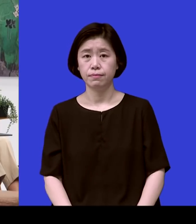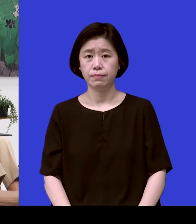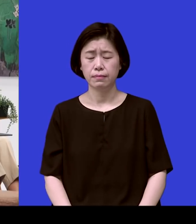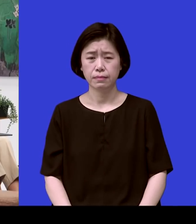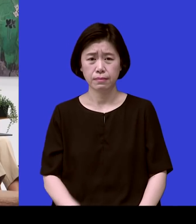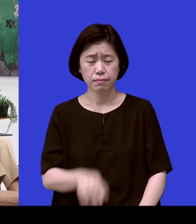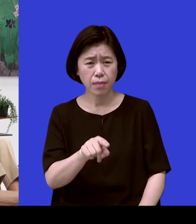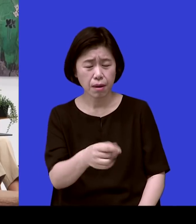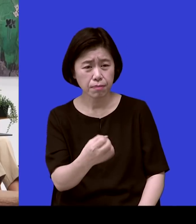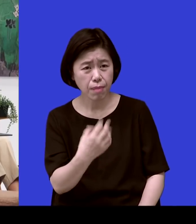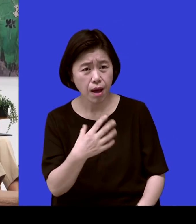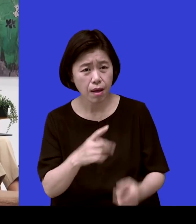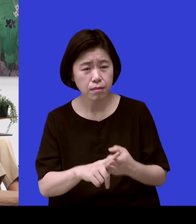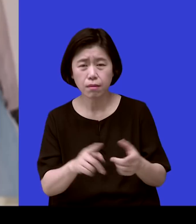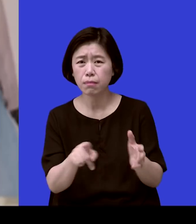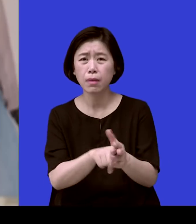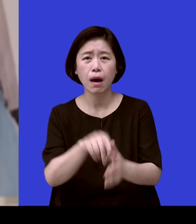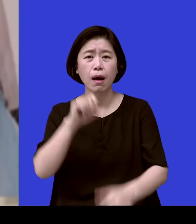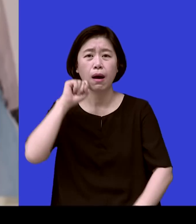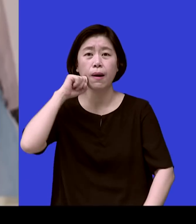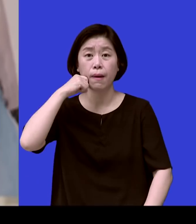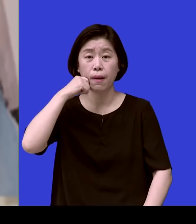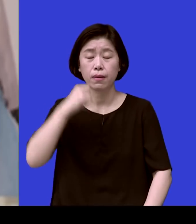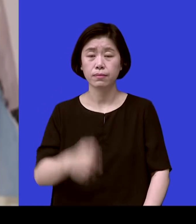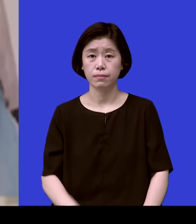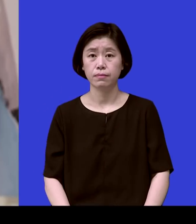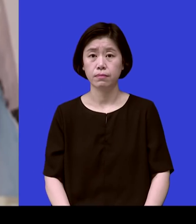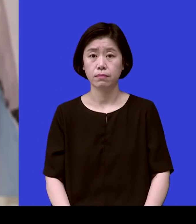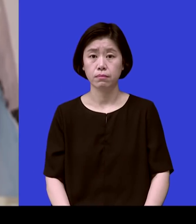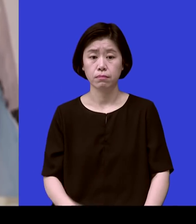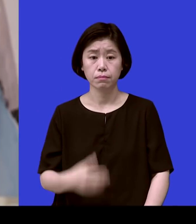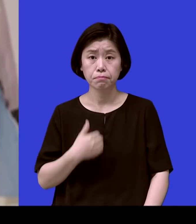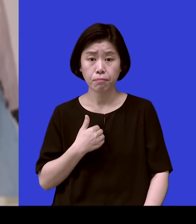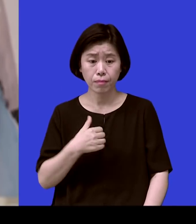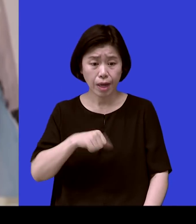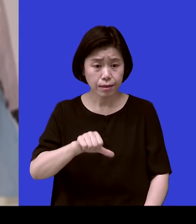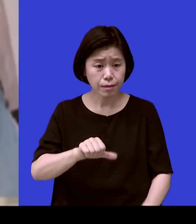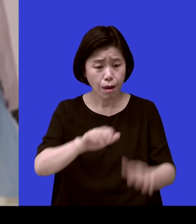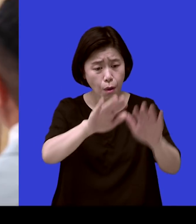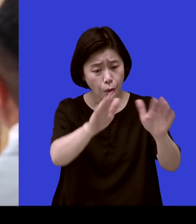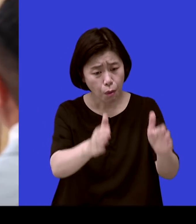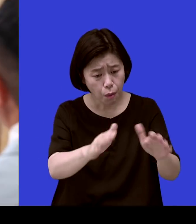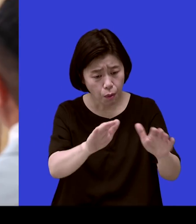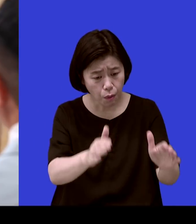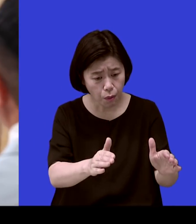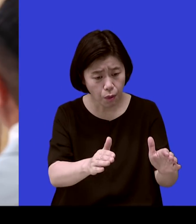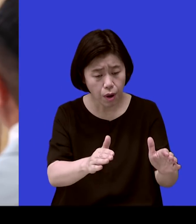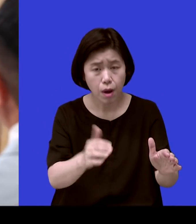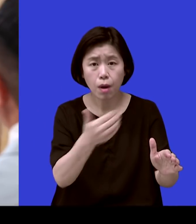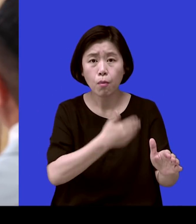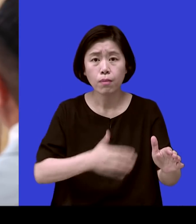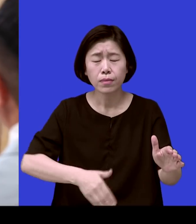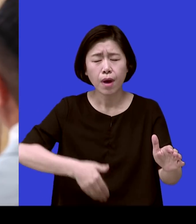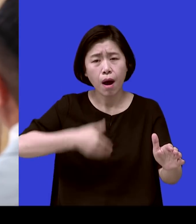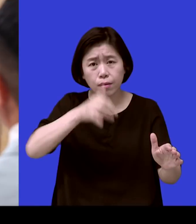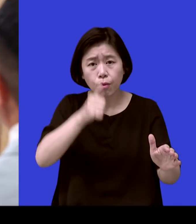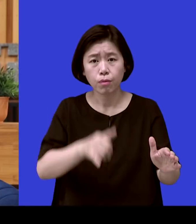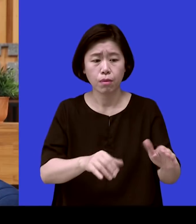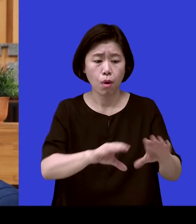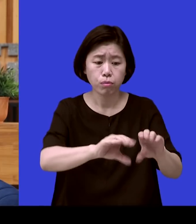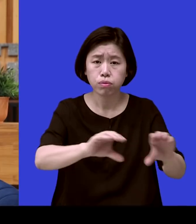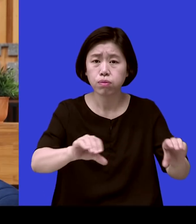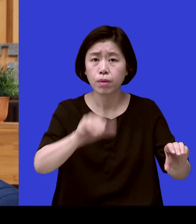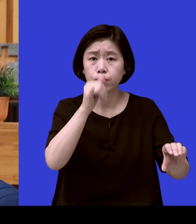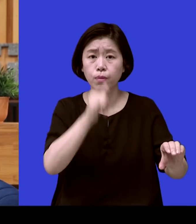수가 없었어요. 아이가 아직도 따뜻하고 몸이 살아있는 아이처럼